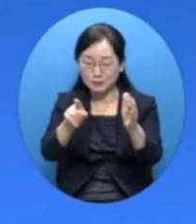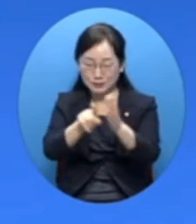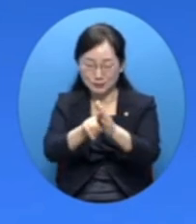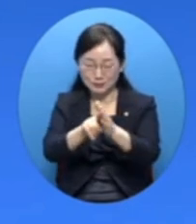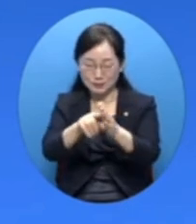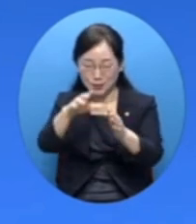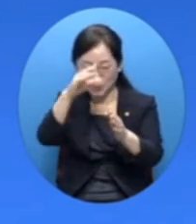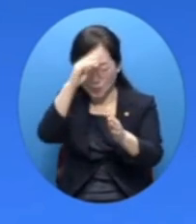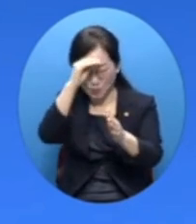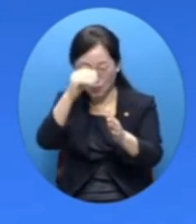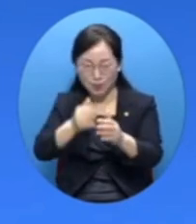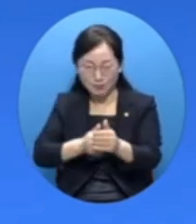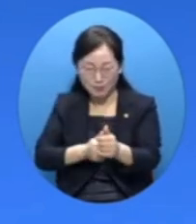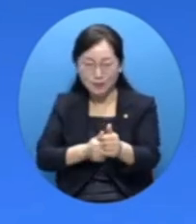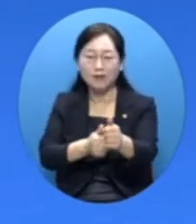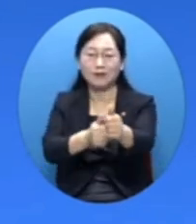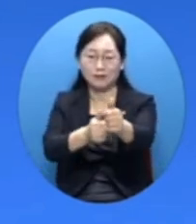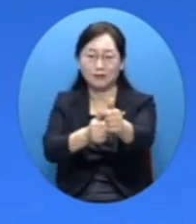따르는